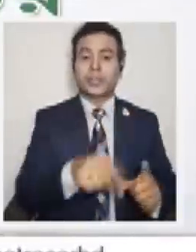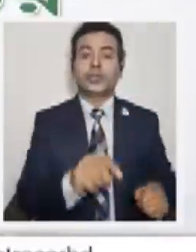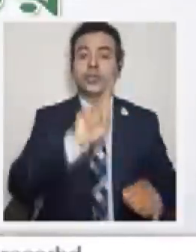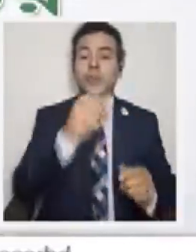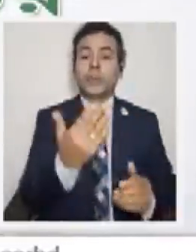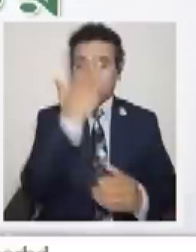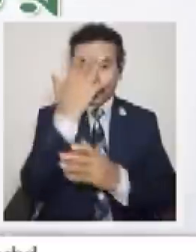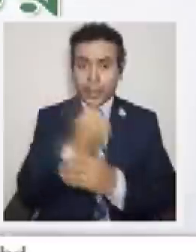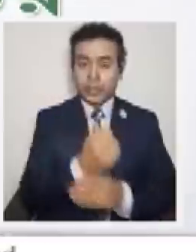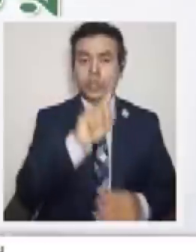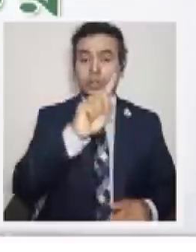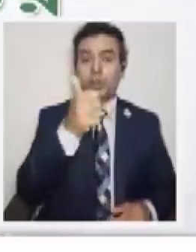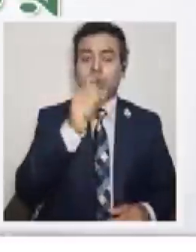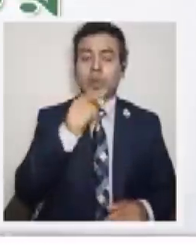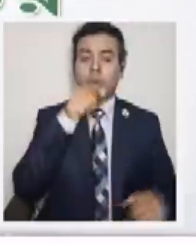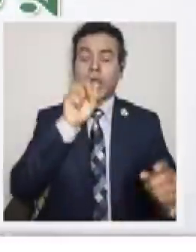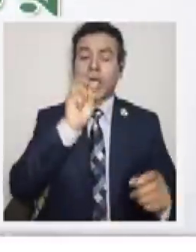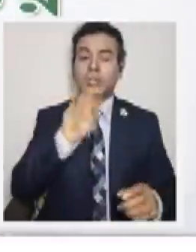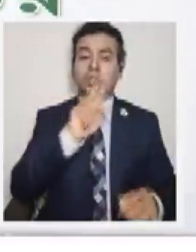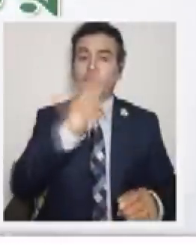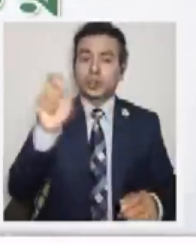পরীক্ষা হয়েছে, যেটা